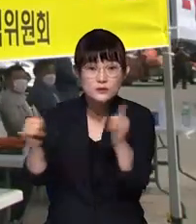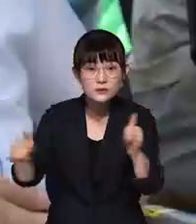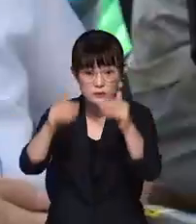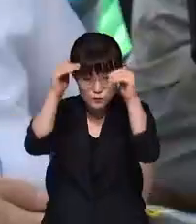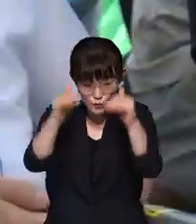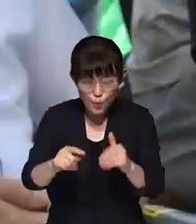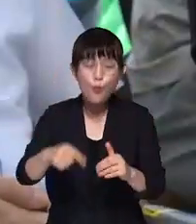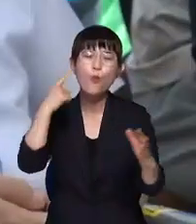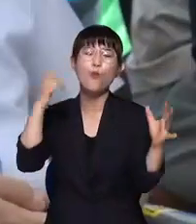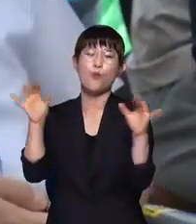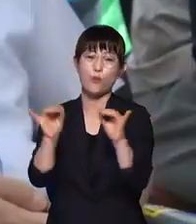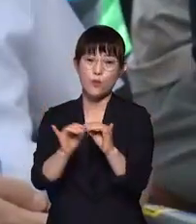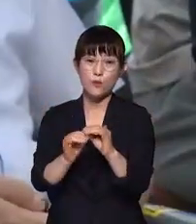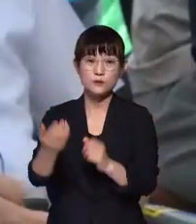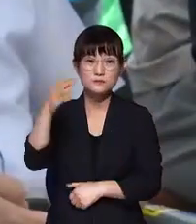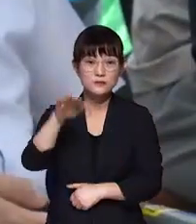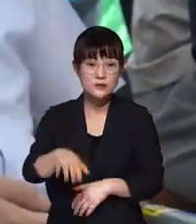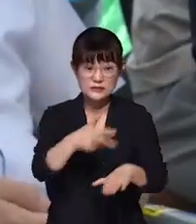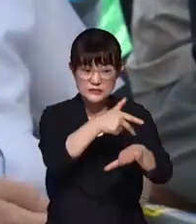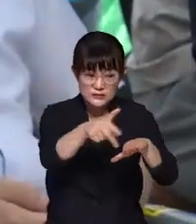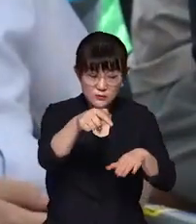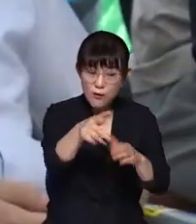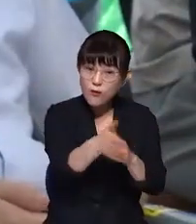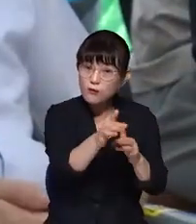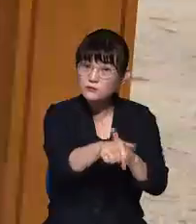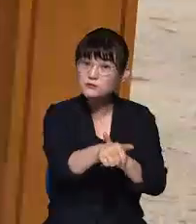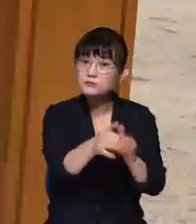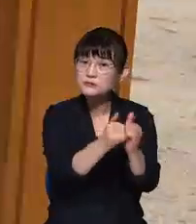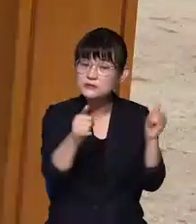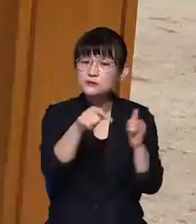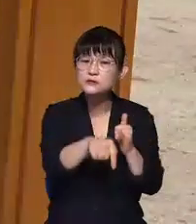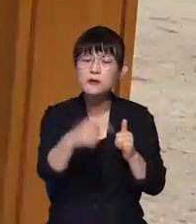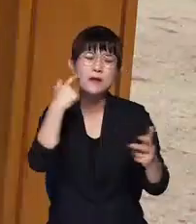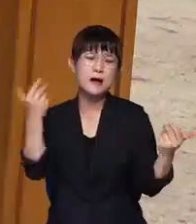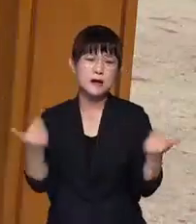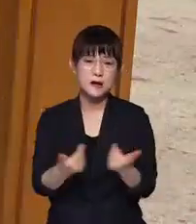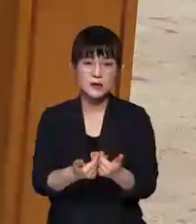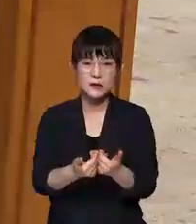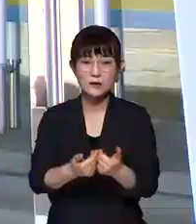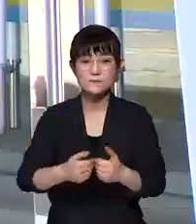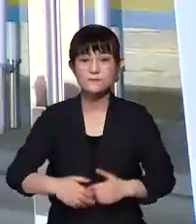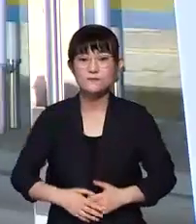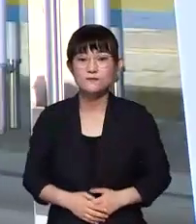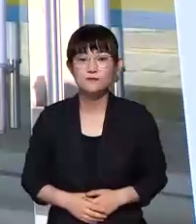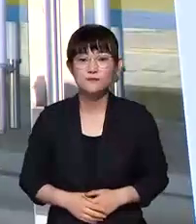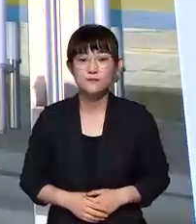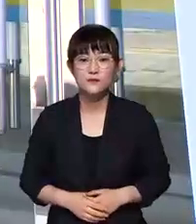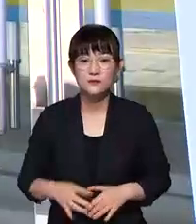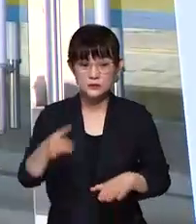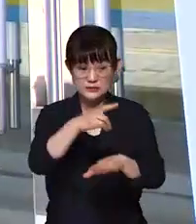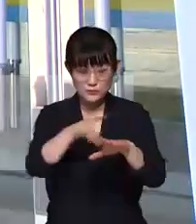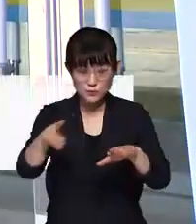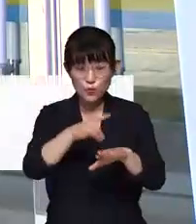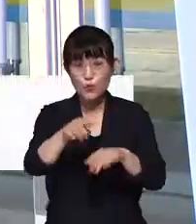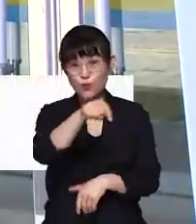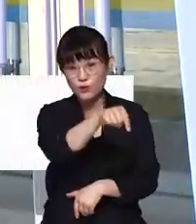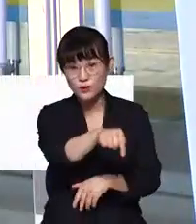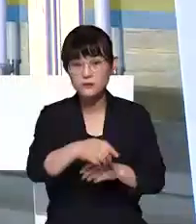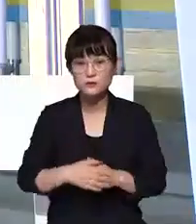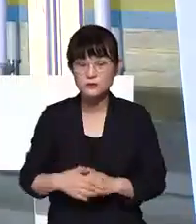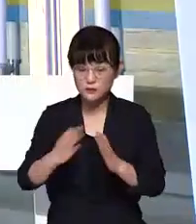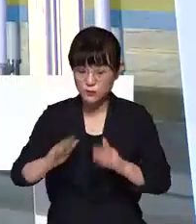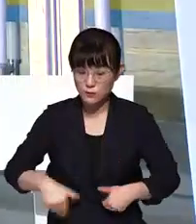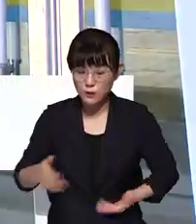중기안에 찬성의 뜻을 나타냈지만 진도 어민들은 수용을 거부하고 있습니다. 진도 분에다가는 저희